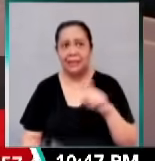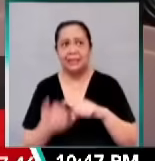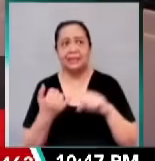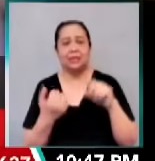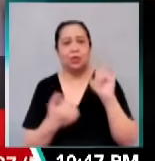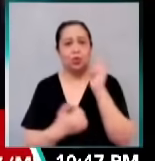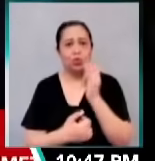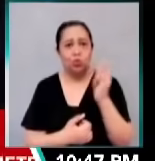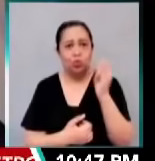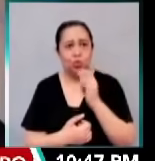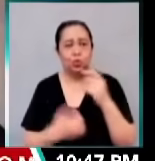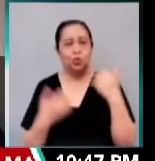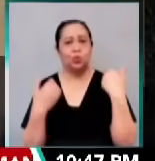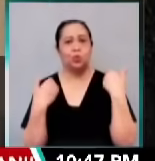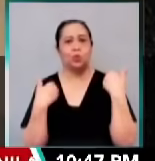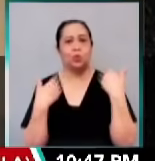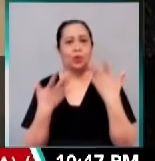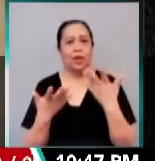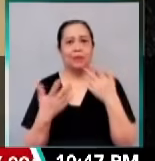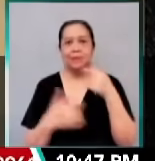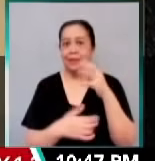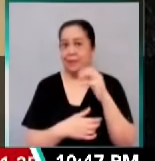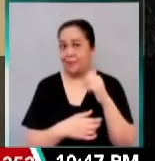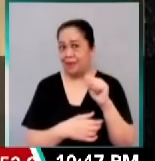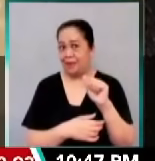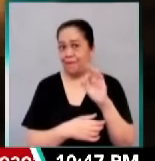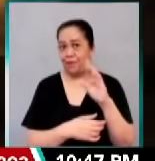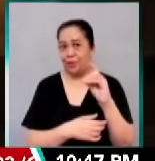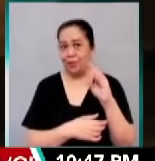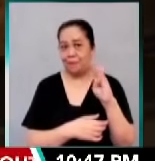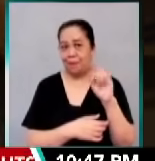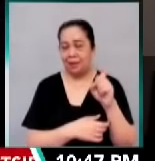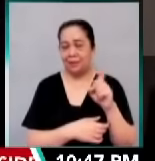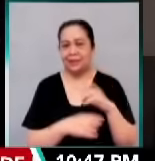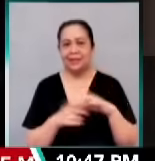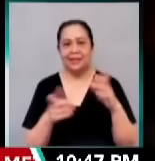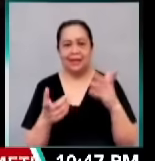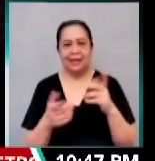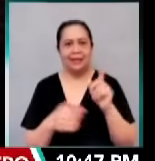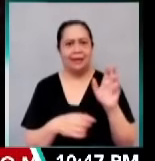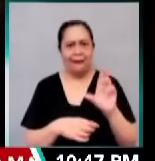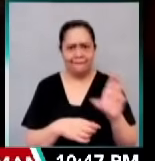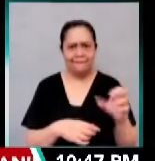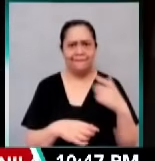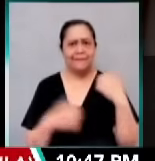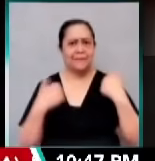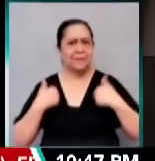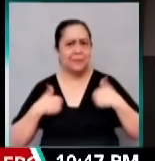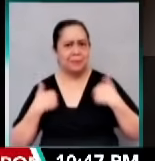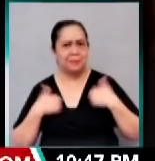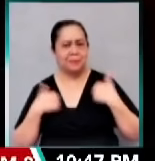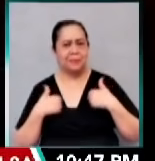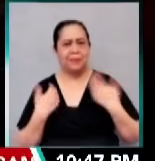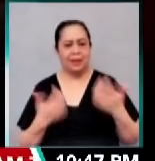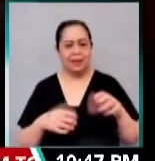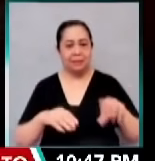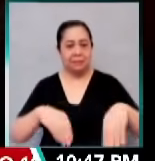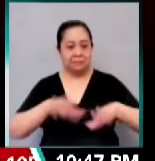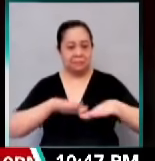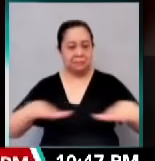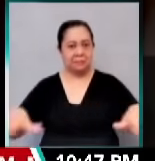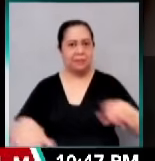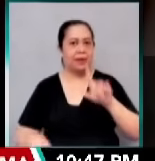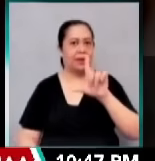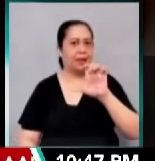also have GMA Aparta Box. At toilet and bath. It's made of leather, no? So it's really nice. Para ka